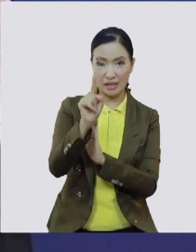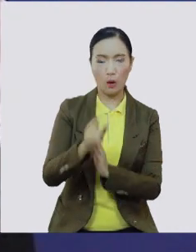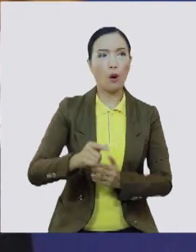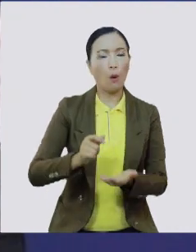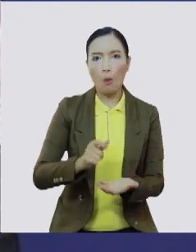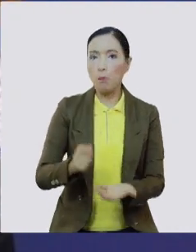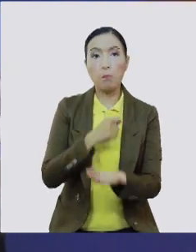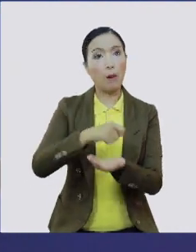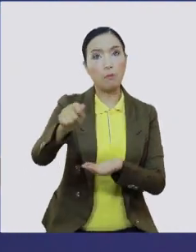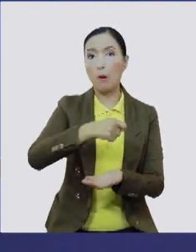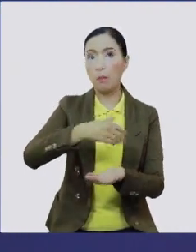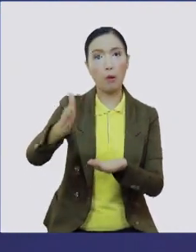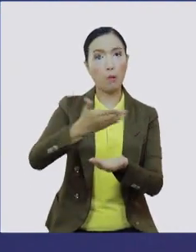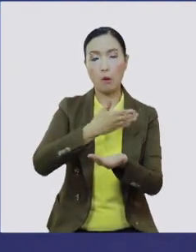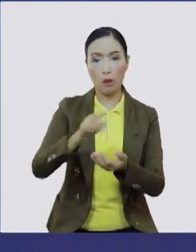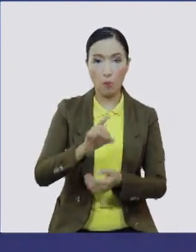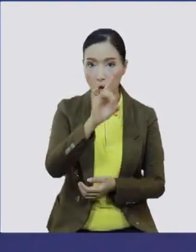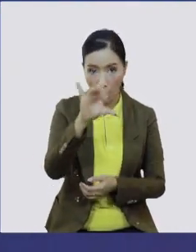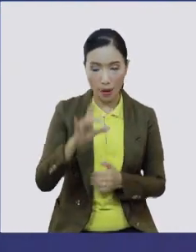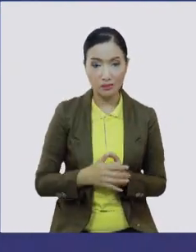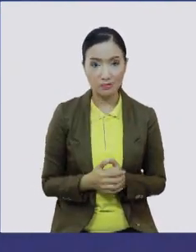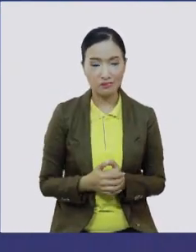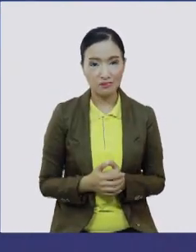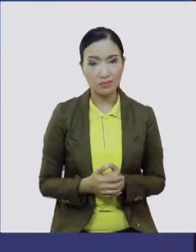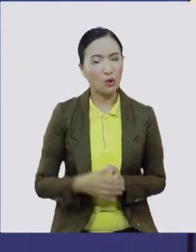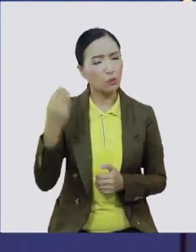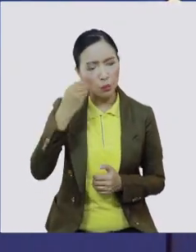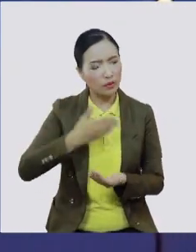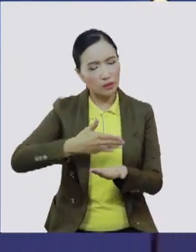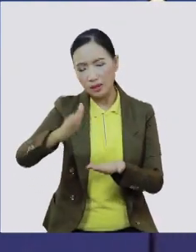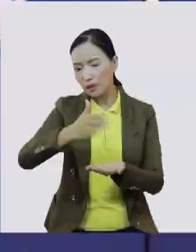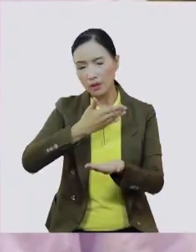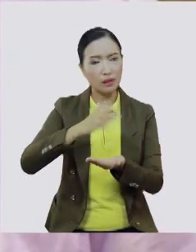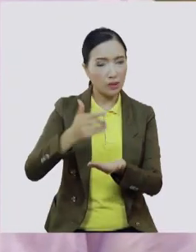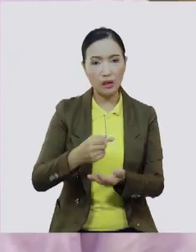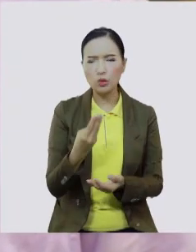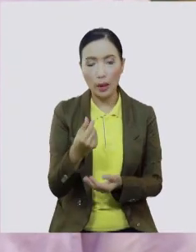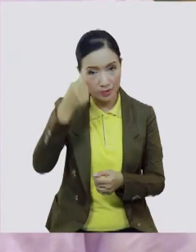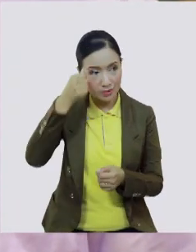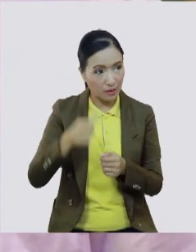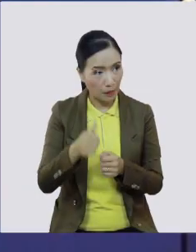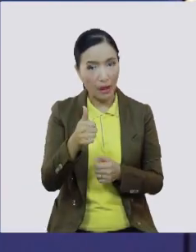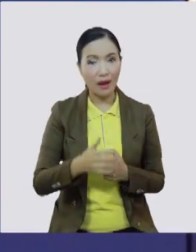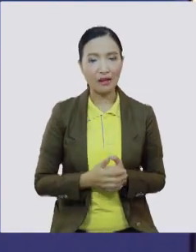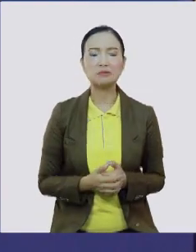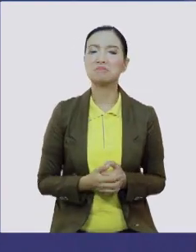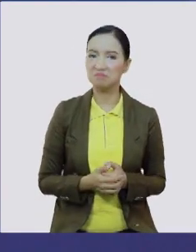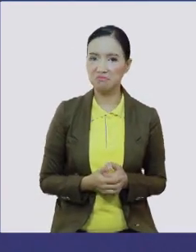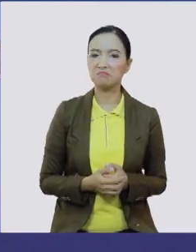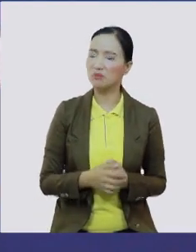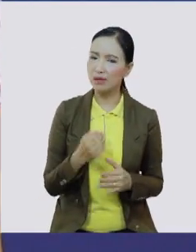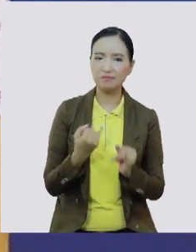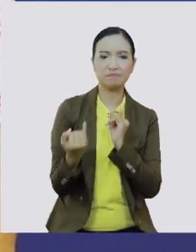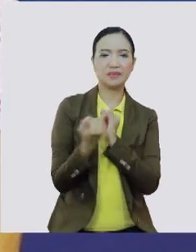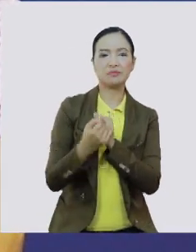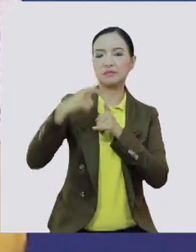ปแบบเกือบร้อยลูกเนี่ยจำได้ไหมว่าแบบในเช้าแต่ละวันแต่ละวันต้องตีลูกไปอย่างไ รใช่ค่ะต้องทำให้เป็นติดนิสั